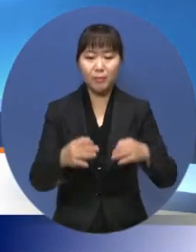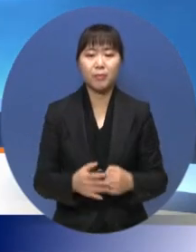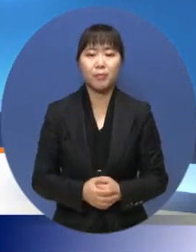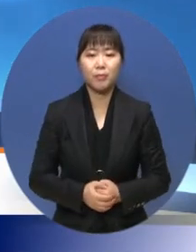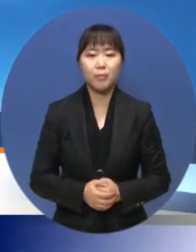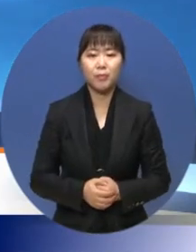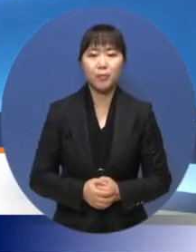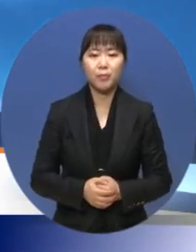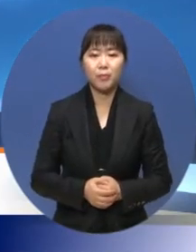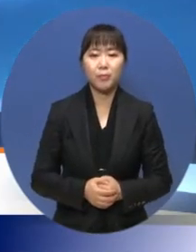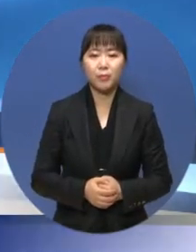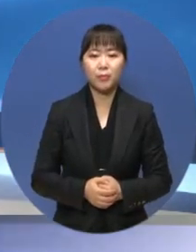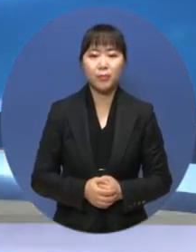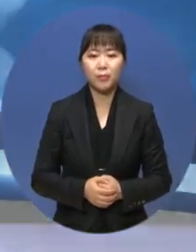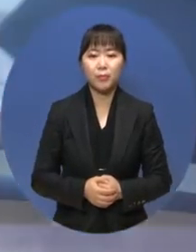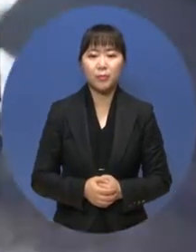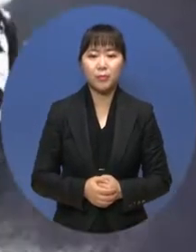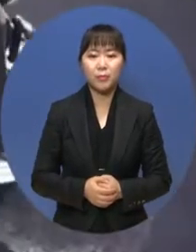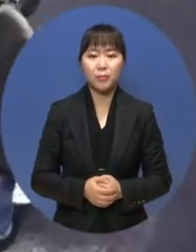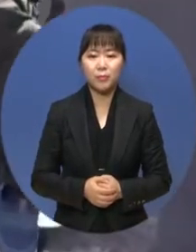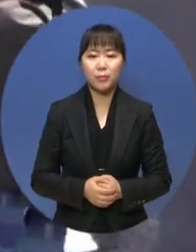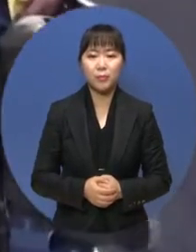보도에 서정용 기자입니다.